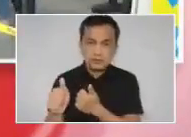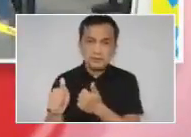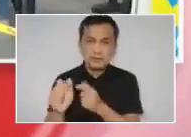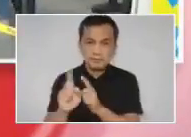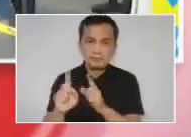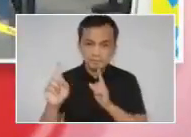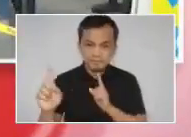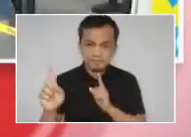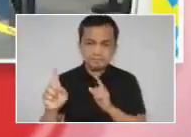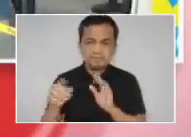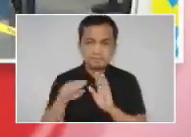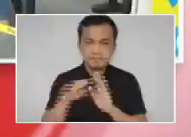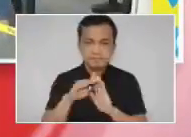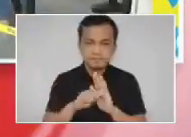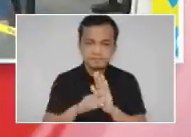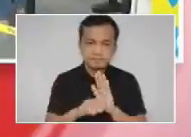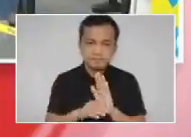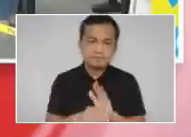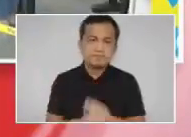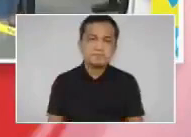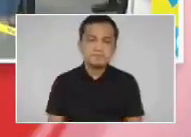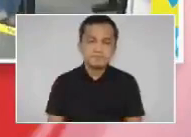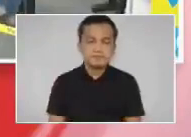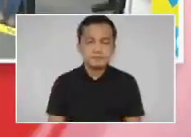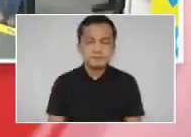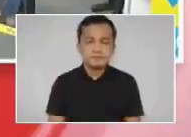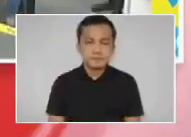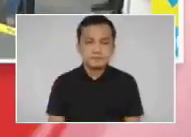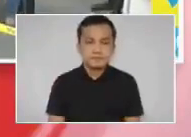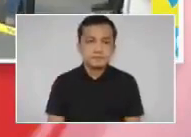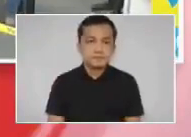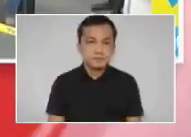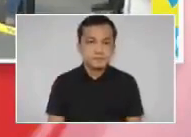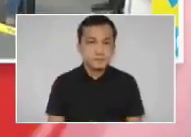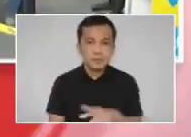na directly in contact with this positive para at least